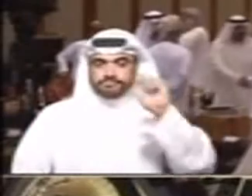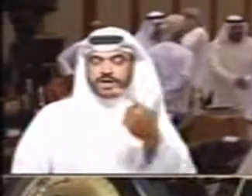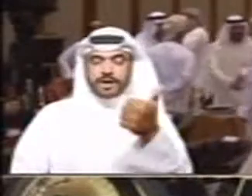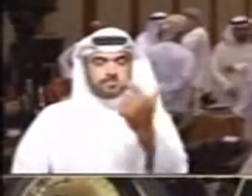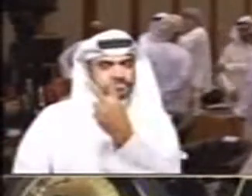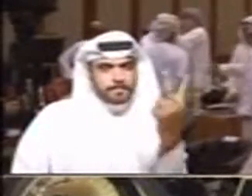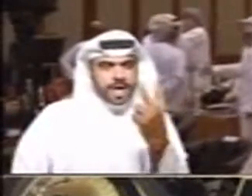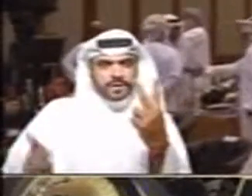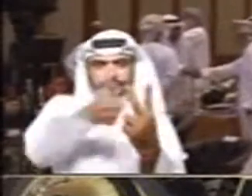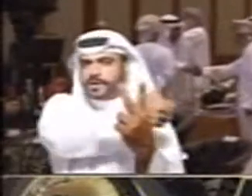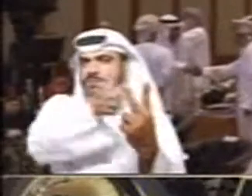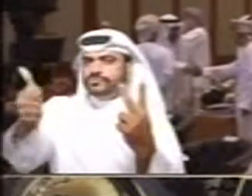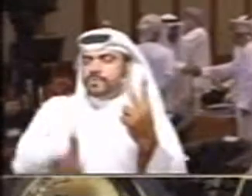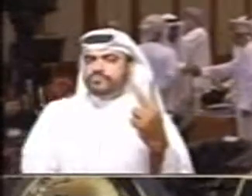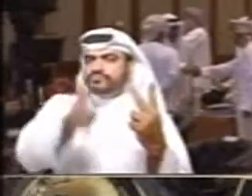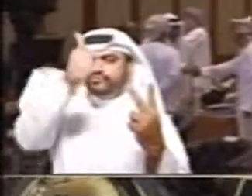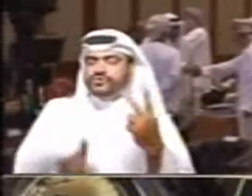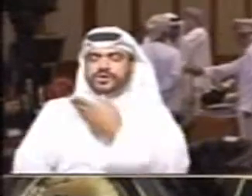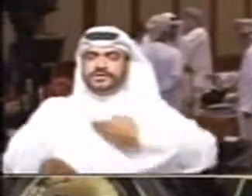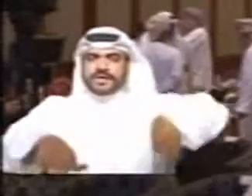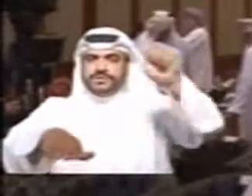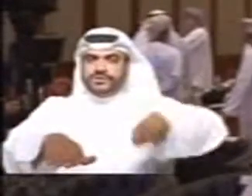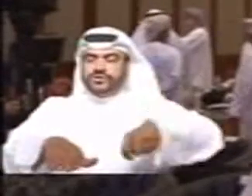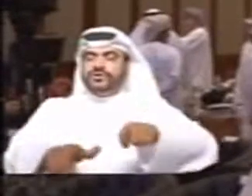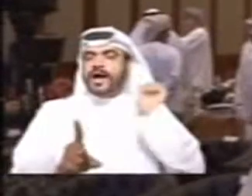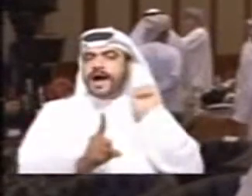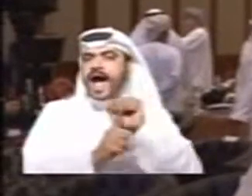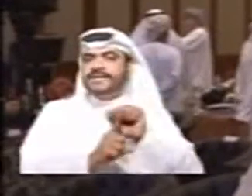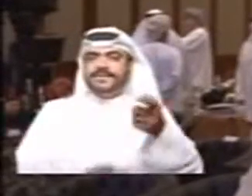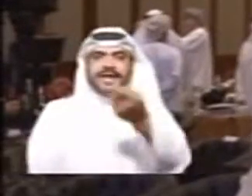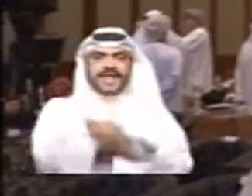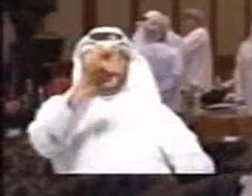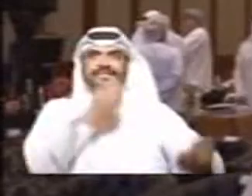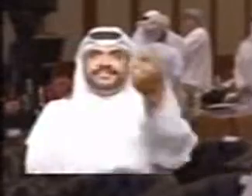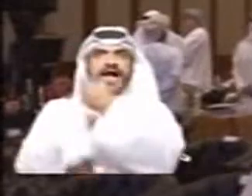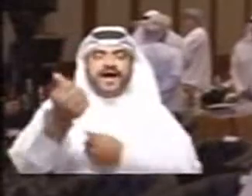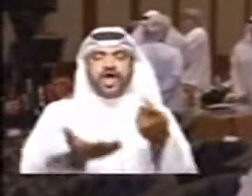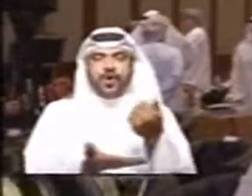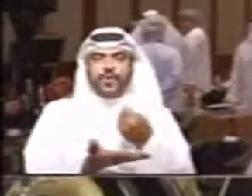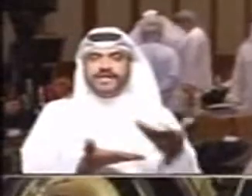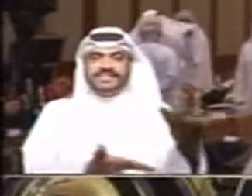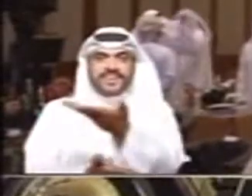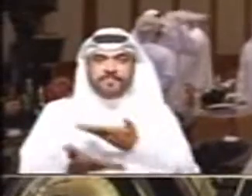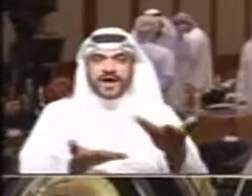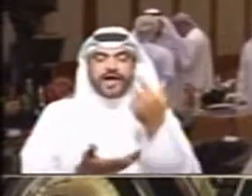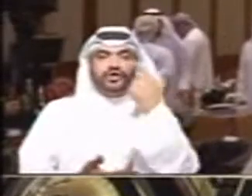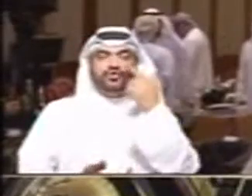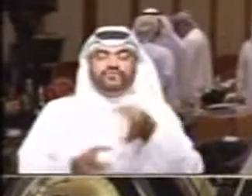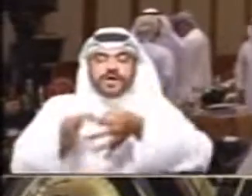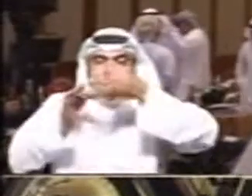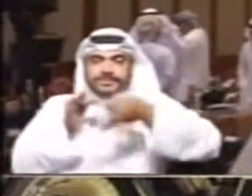في بعض القضايا ذات الأهمية، خاصة في موضوع التجارة والاستثمارات الدولية. فتسليط الضوء عليها بشكل